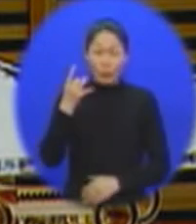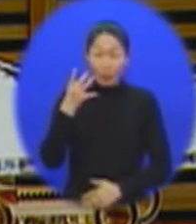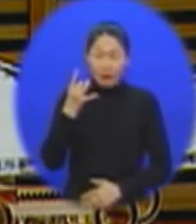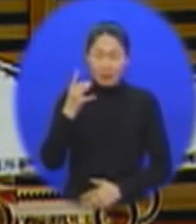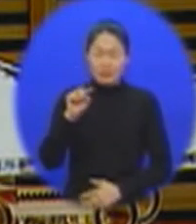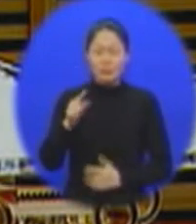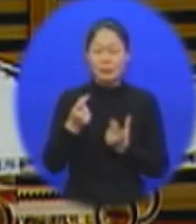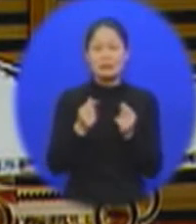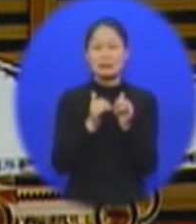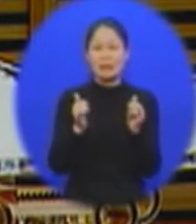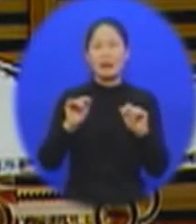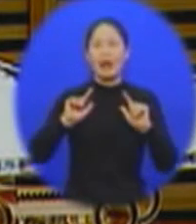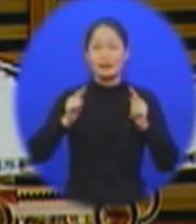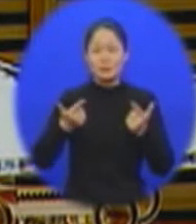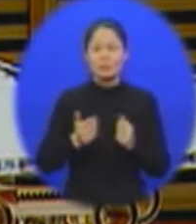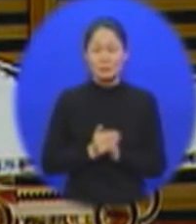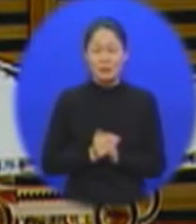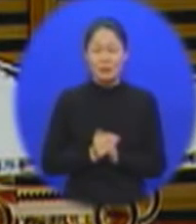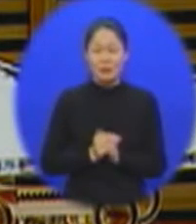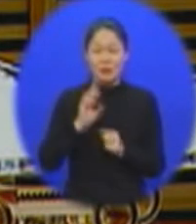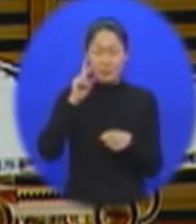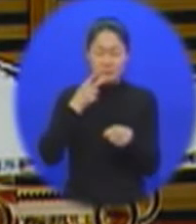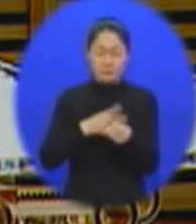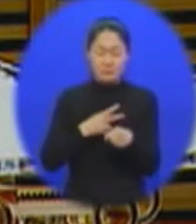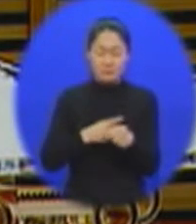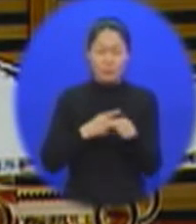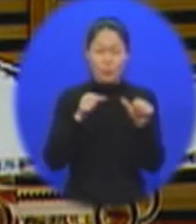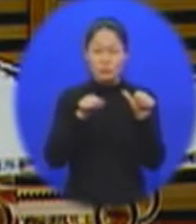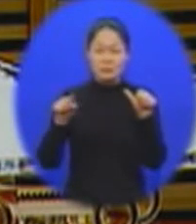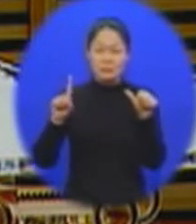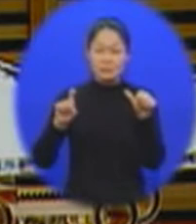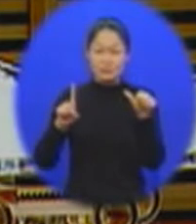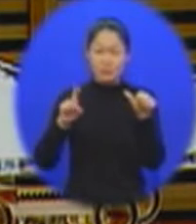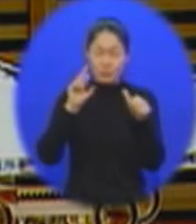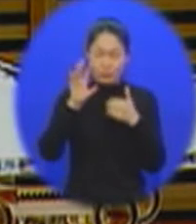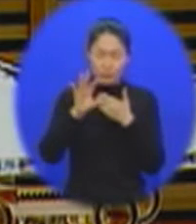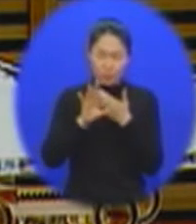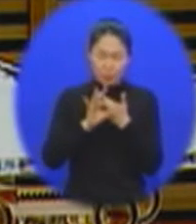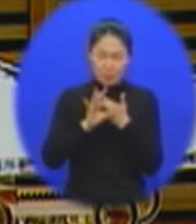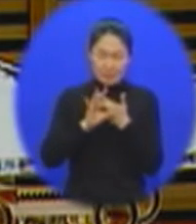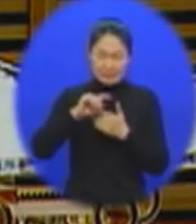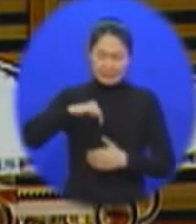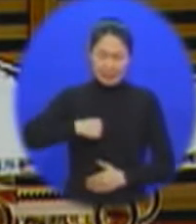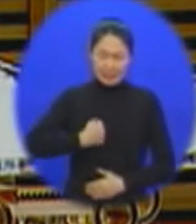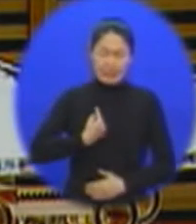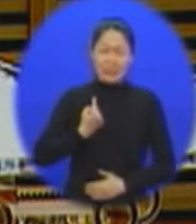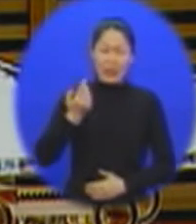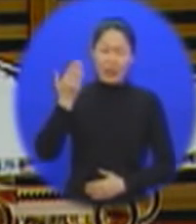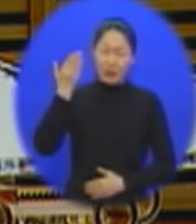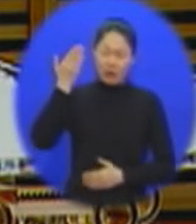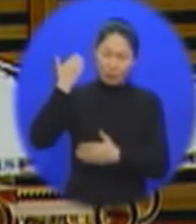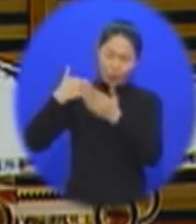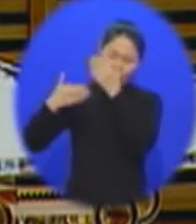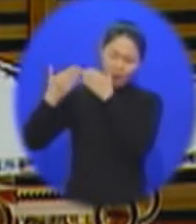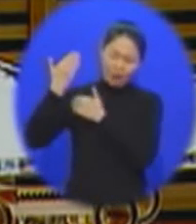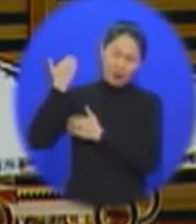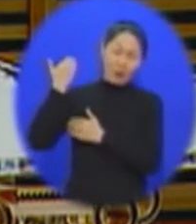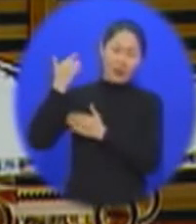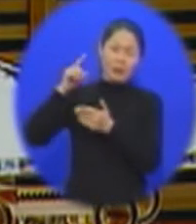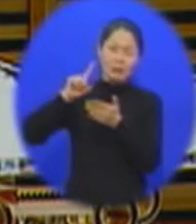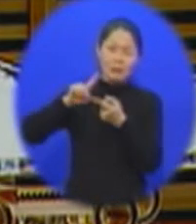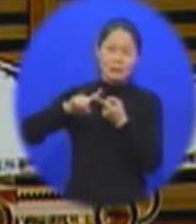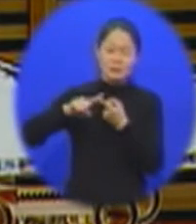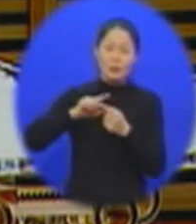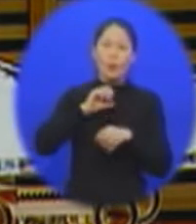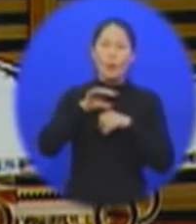아니었습니다 사도 바울이 5절에서 11절 까지 쭉 자기의 과거에 대해서 고백을 했습니다